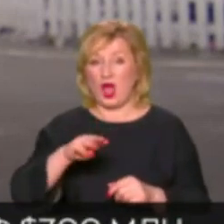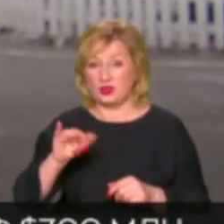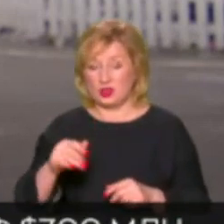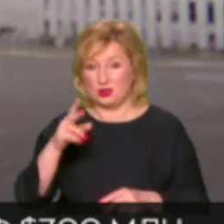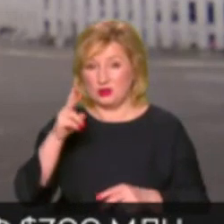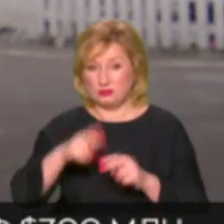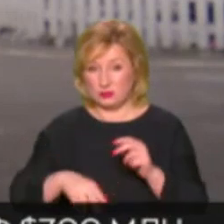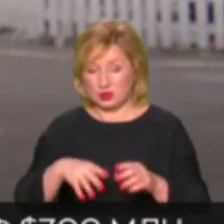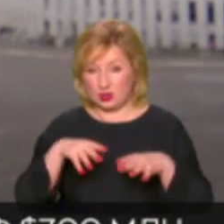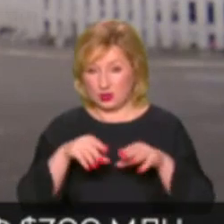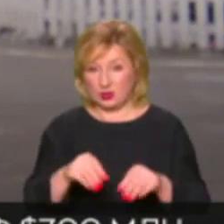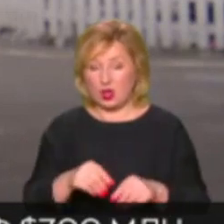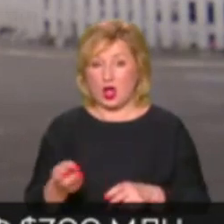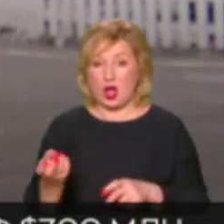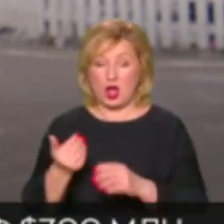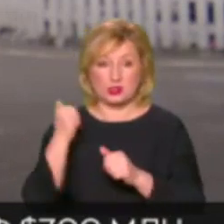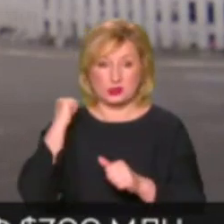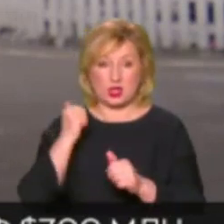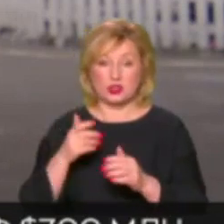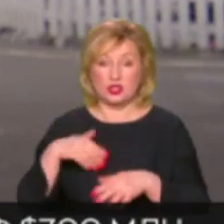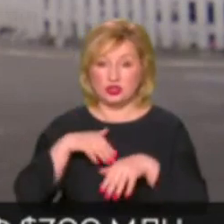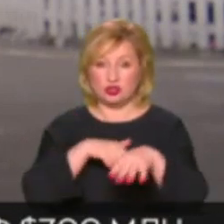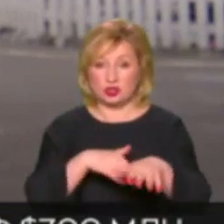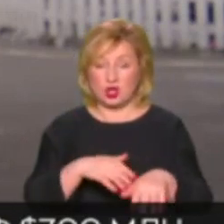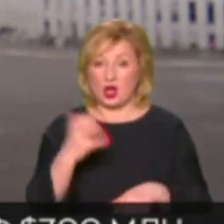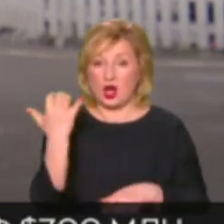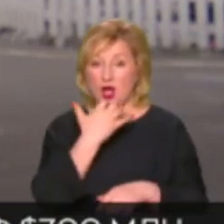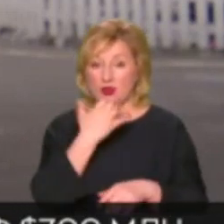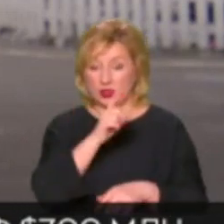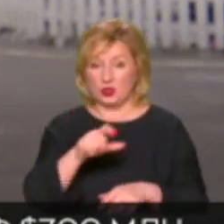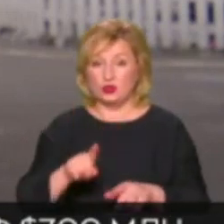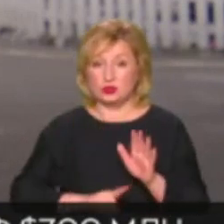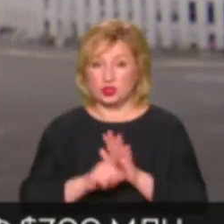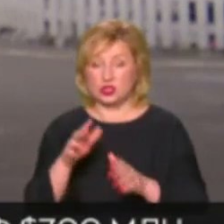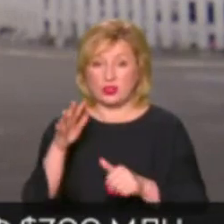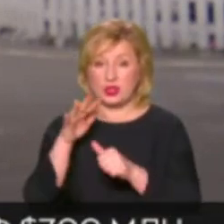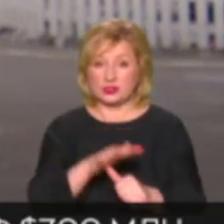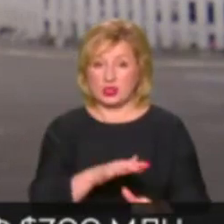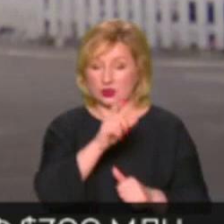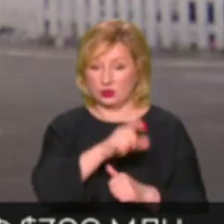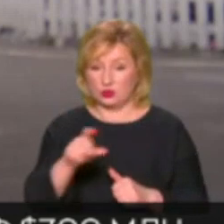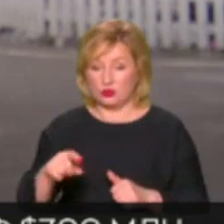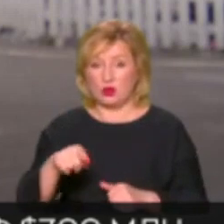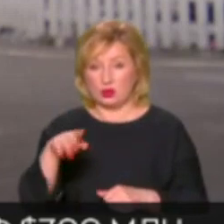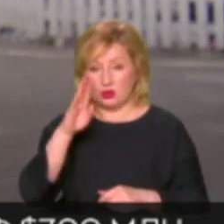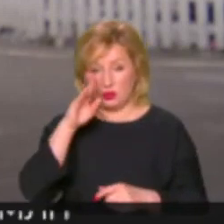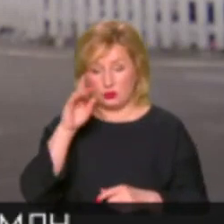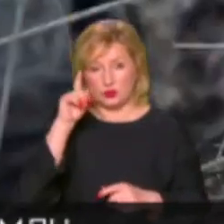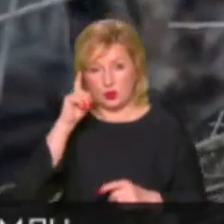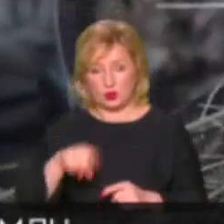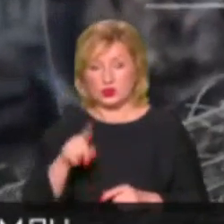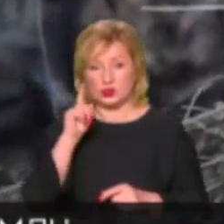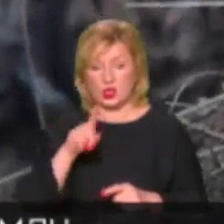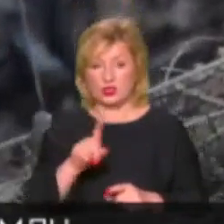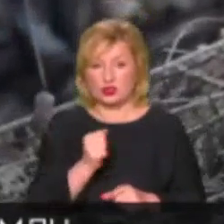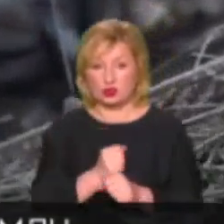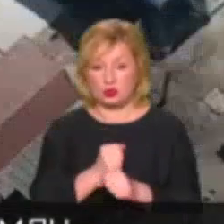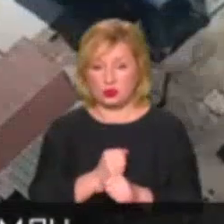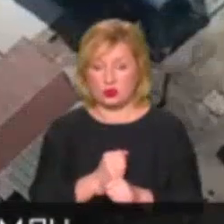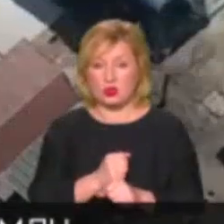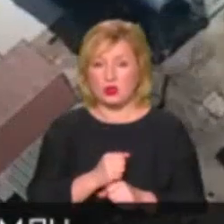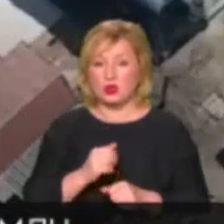Створивши кілька опорних пунктів, так званих «Олімпів», в різних куточках села, наші бійці досягли ефекту присутності чисельного